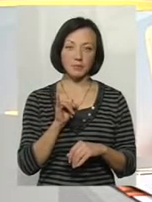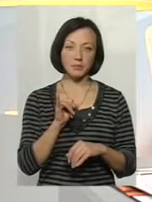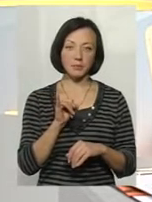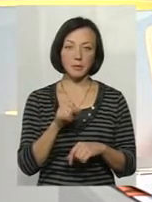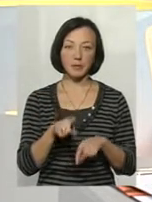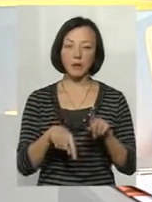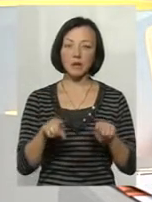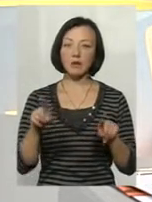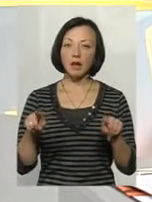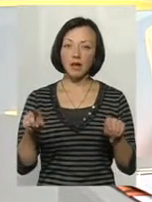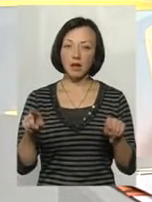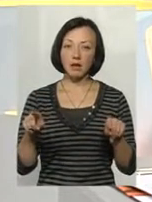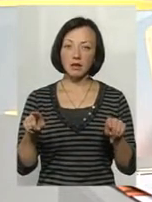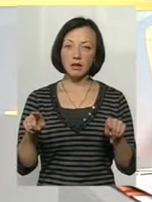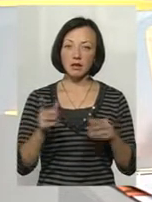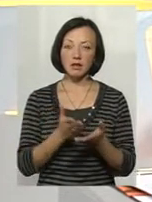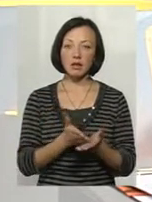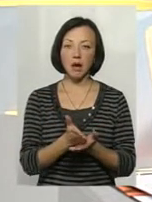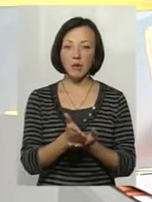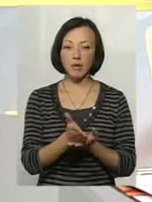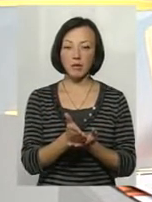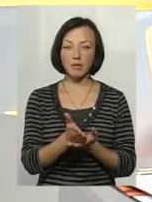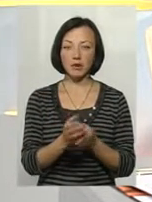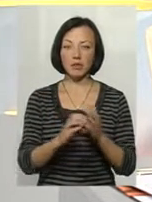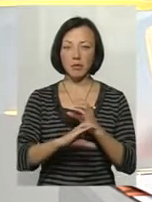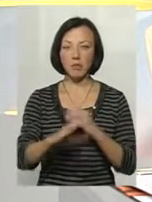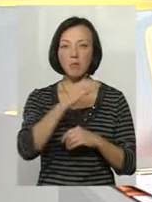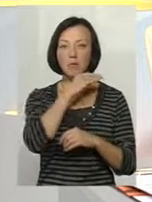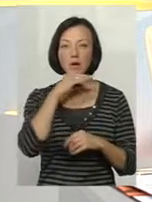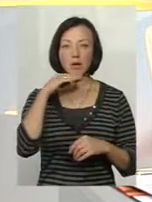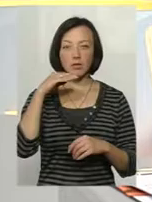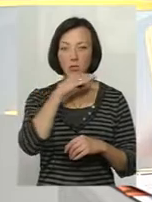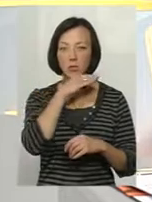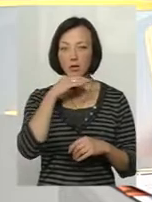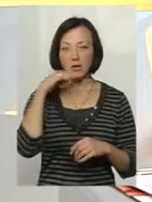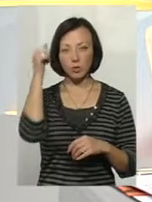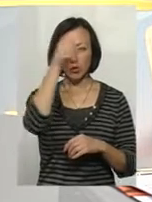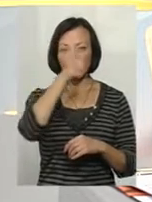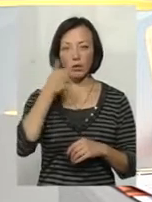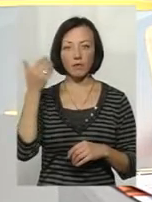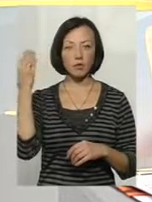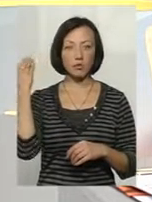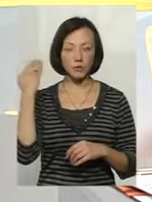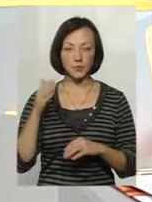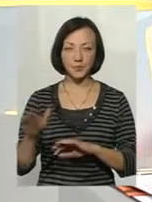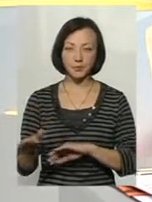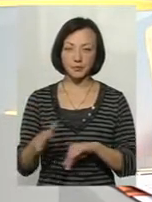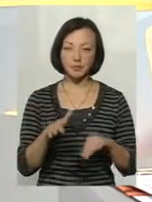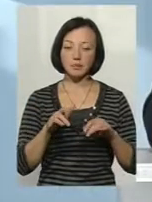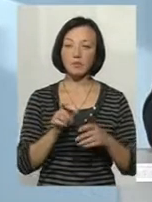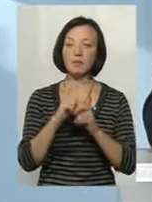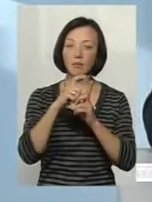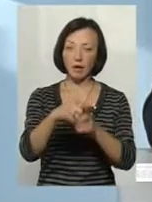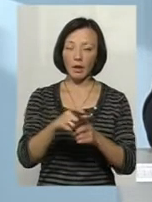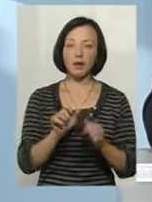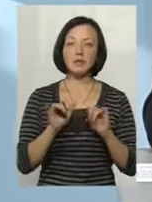скажімо, деякі напрямки прокладалися ще багато-багато років тому. Справа в тому, що